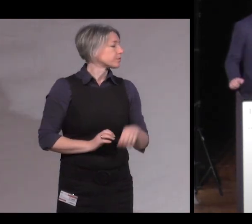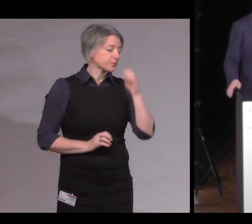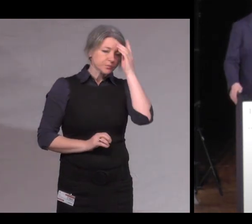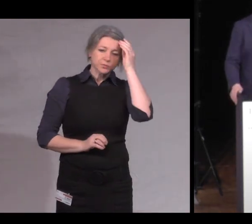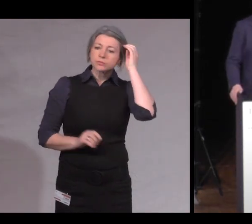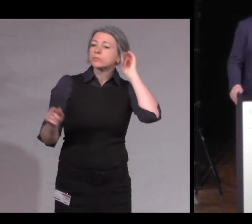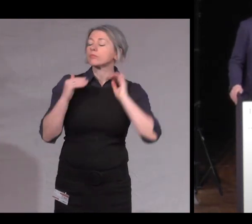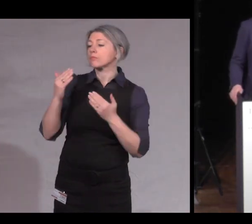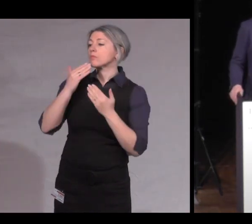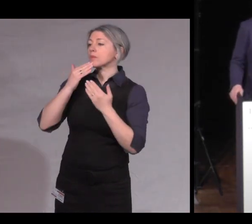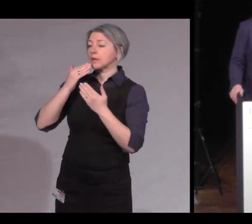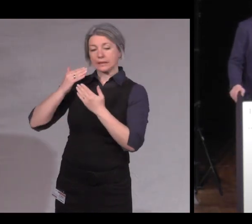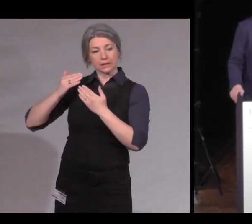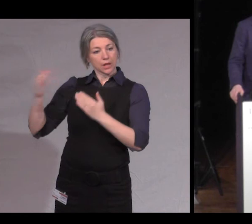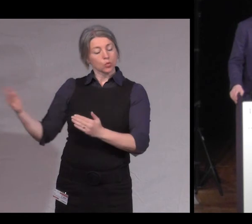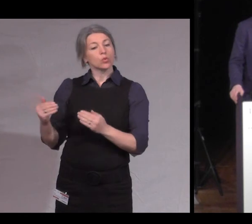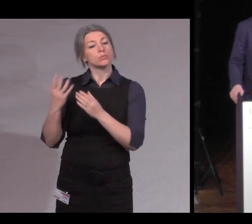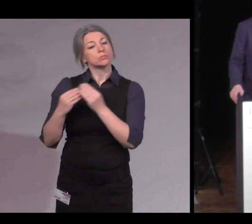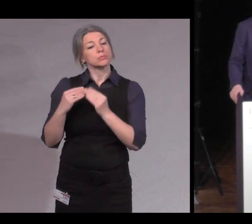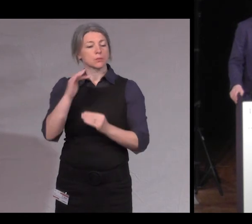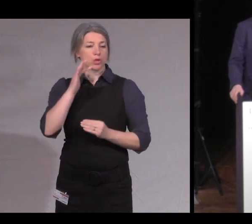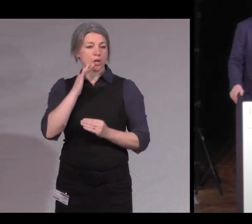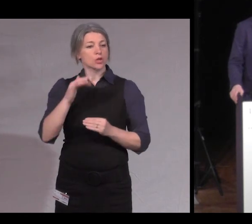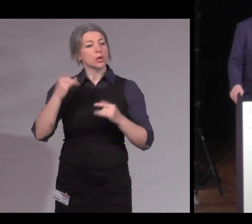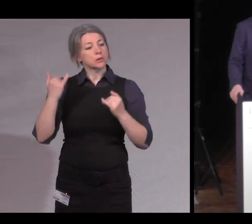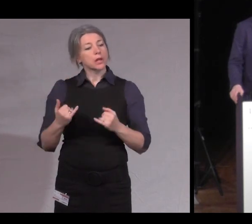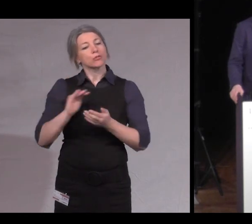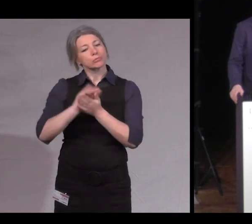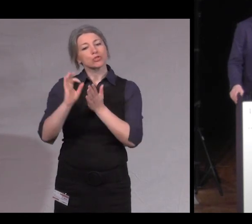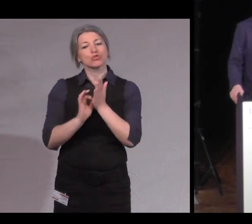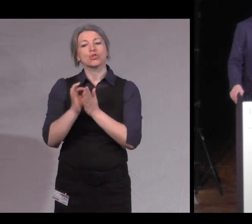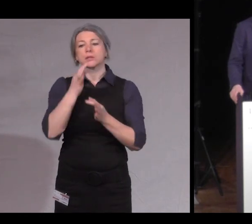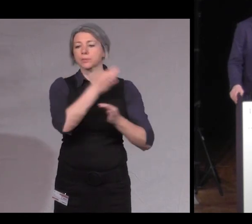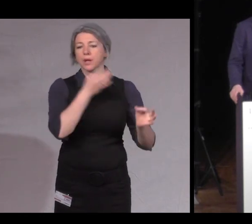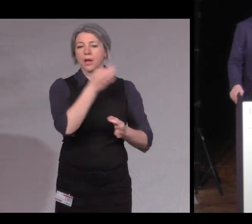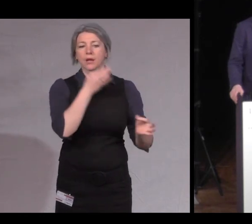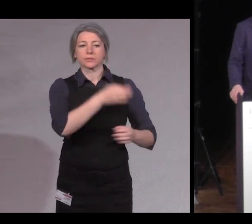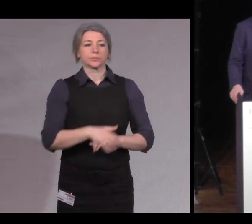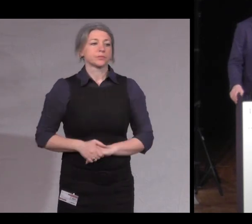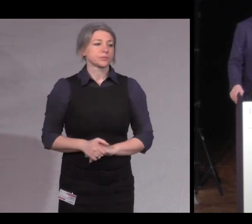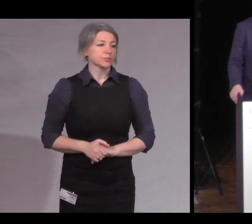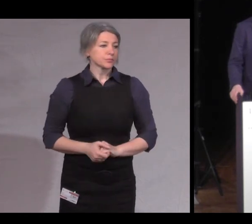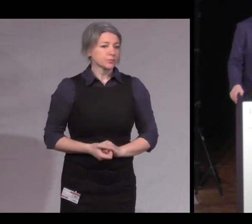Facebooku. Tady teď je opět na přednášku a teď je krátký prostor na vaše dotazy.